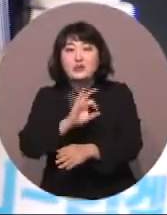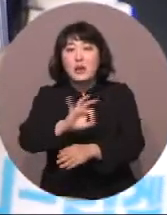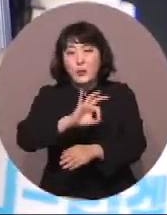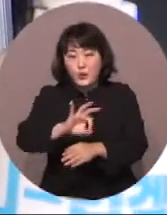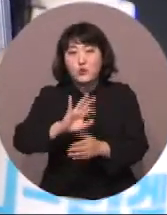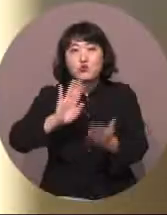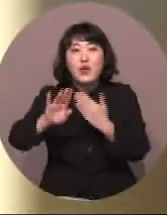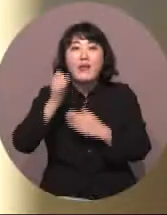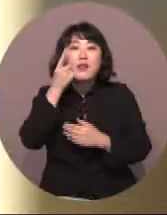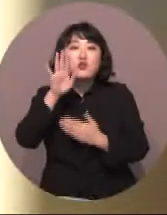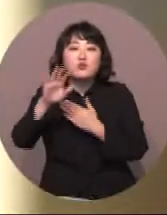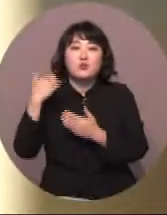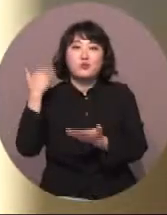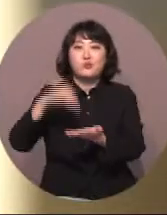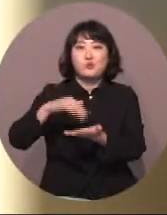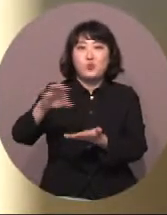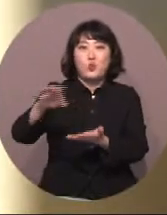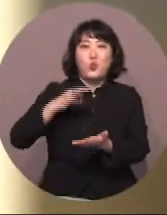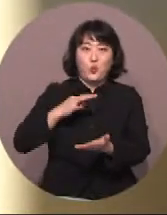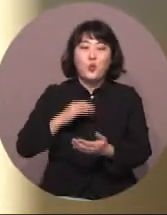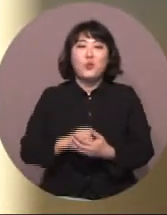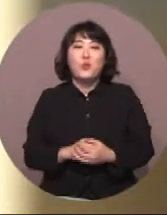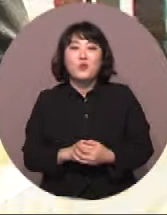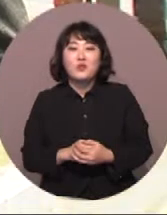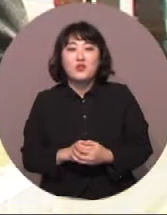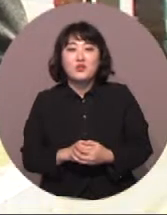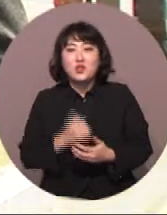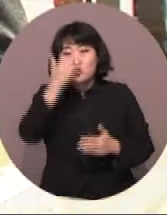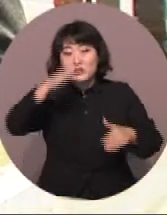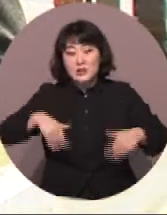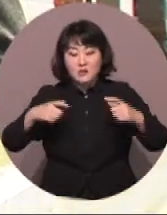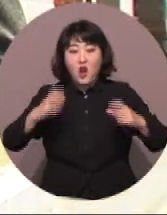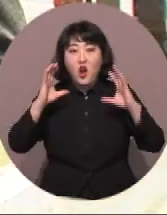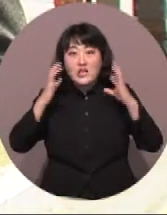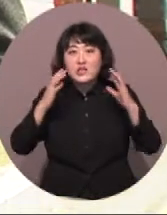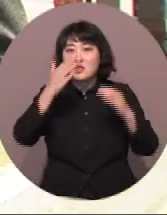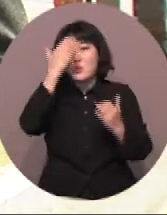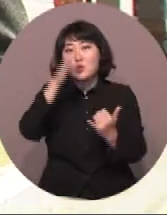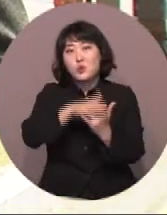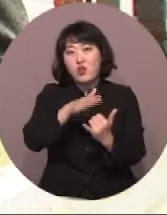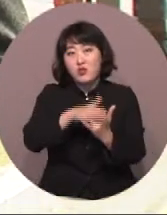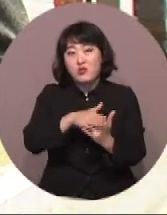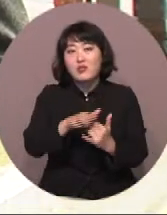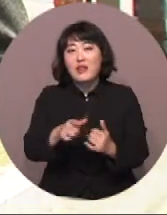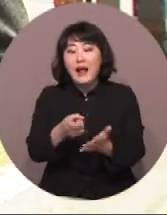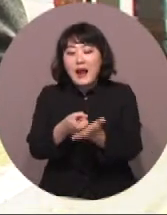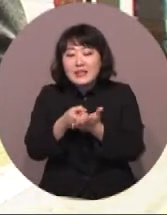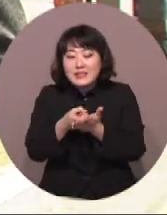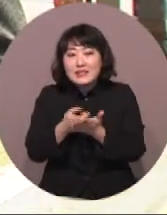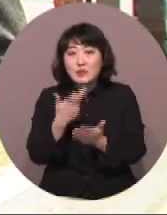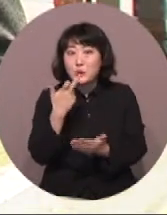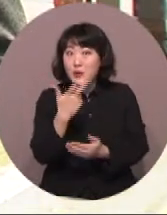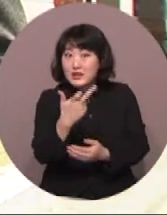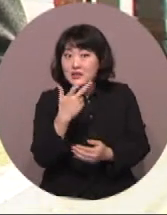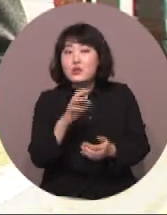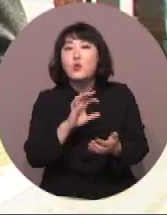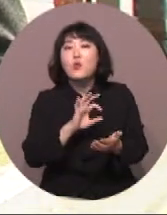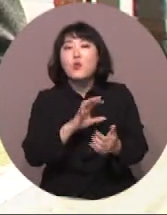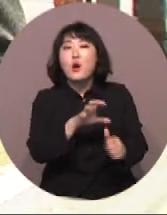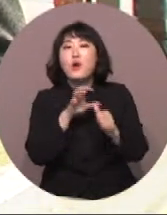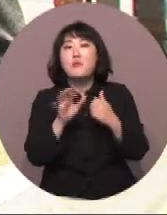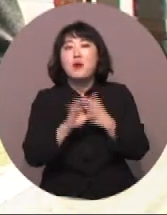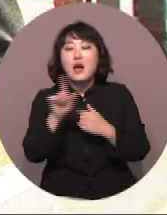방식입니다. 충남 지역 어린이와 청소년은 이 충남형 알뜰 교통카드를 이용하면 하루에 최대